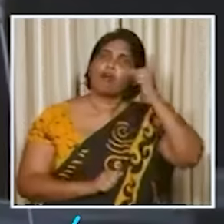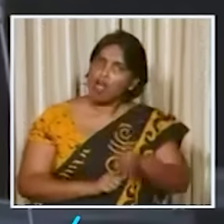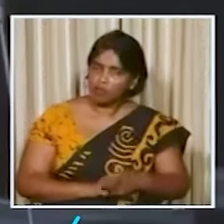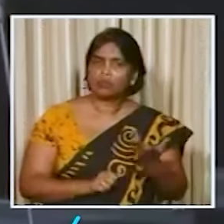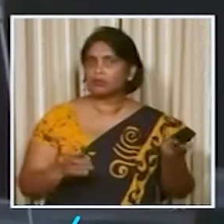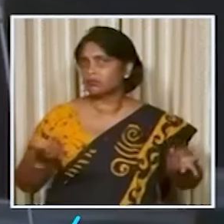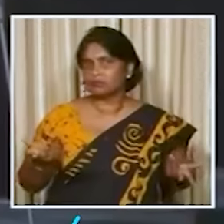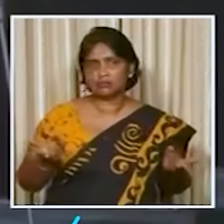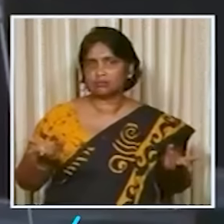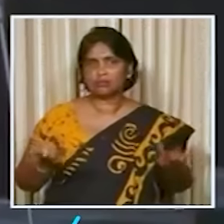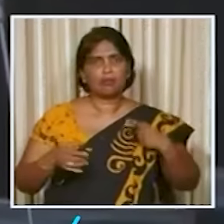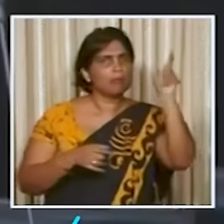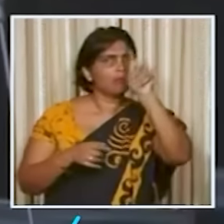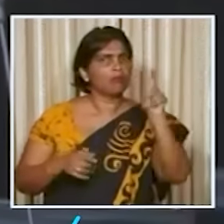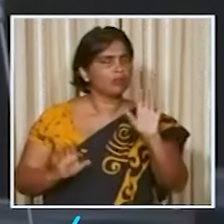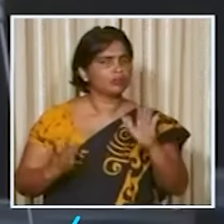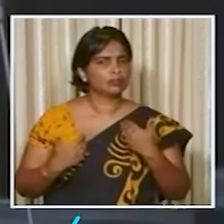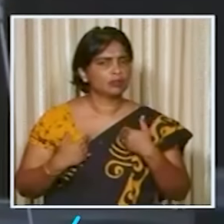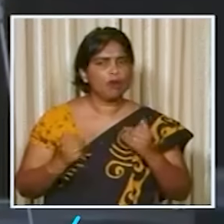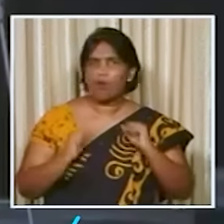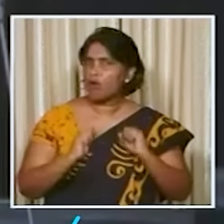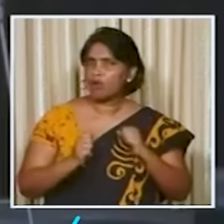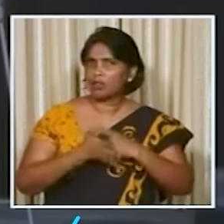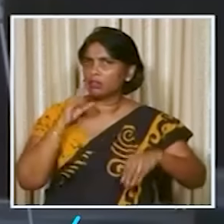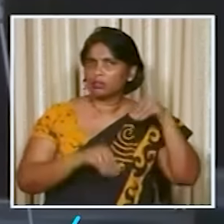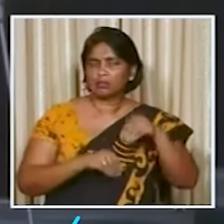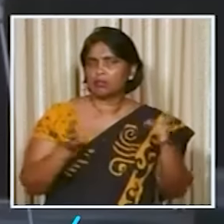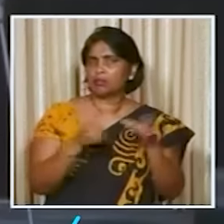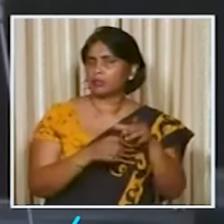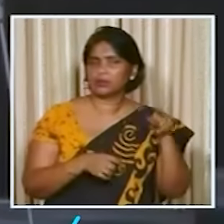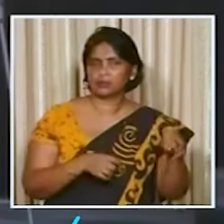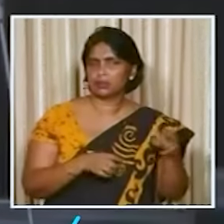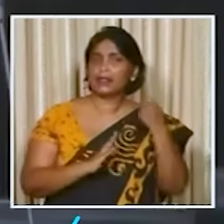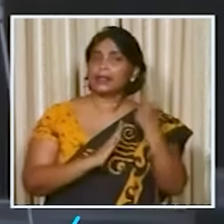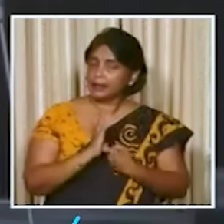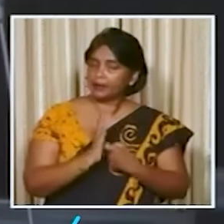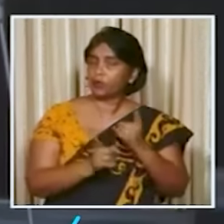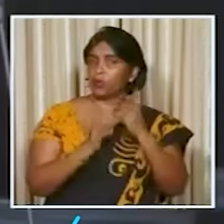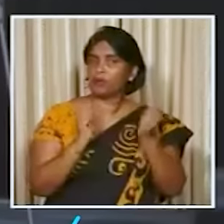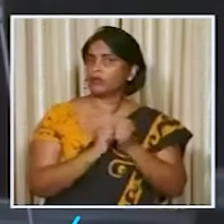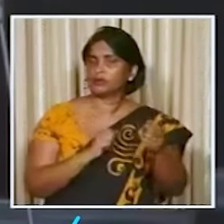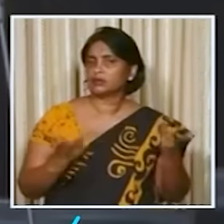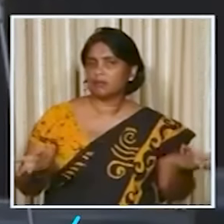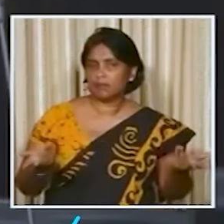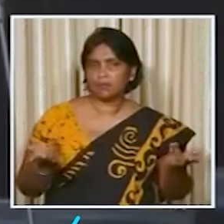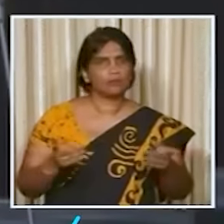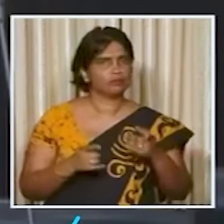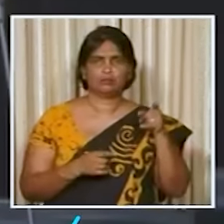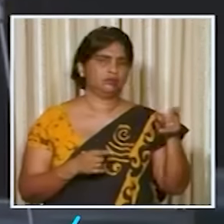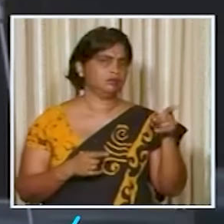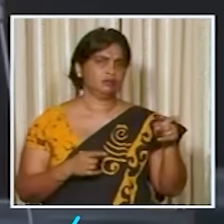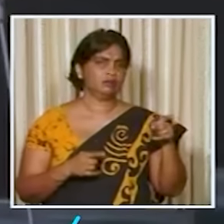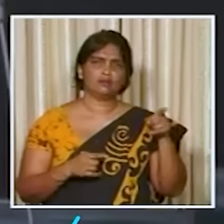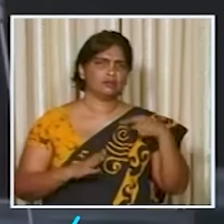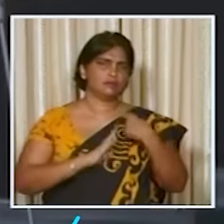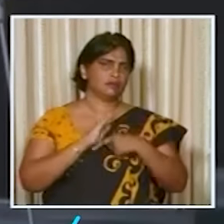කියලා. ඒක ප්‍රශ්නයක් අපිට. කොහොමද දේශපාලන පක්ෂයක් නීතිය අතට අරගෙන කටයුතු කරන්නේ? ඒකට